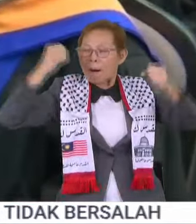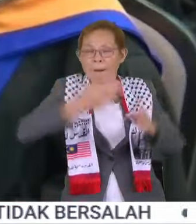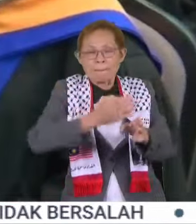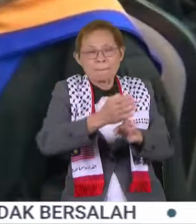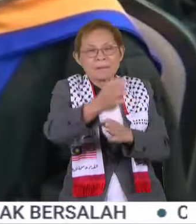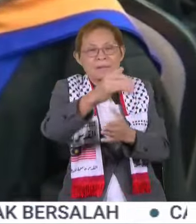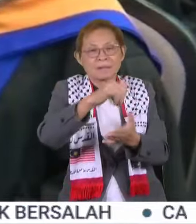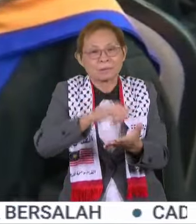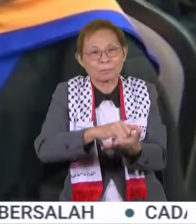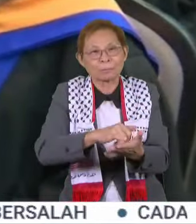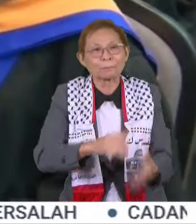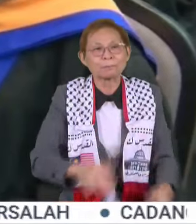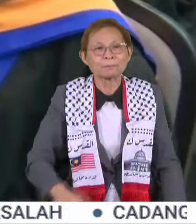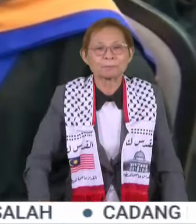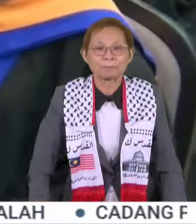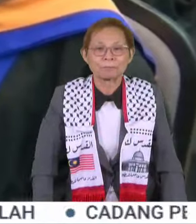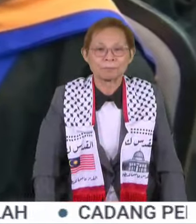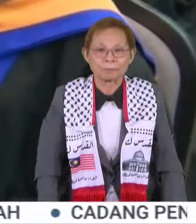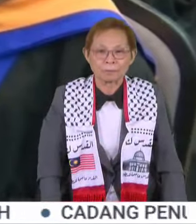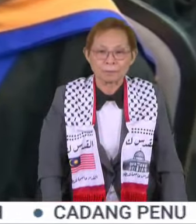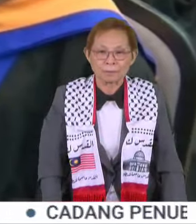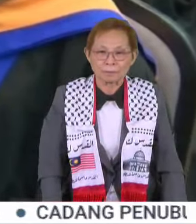tersebut.